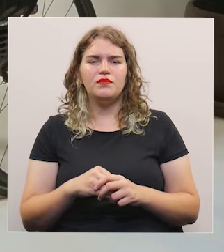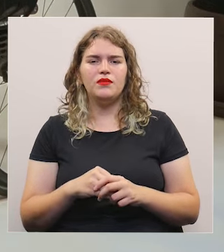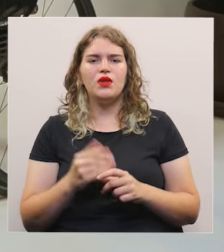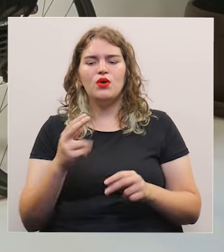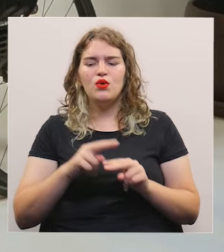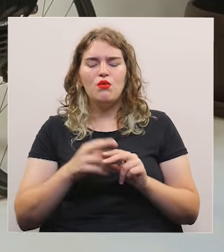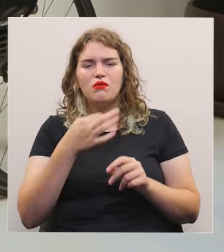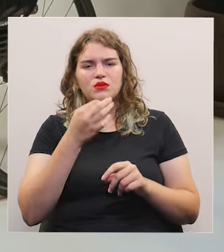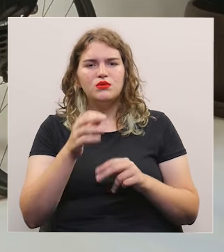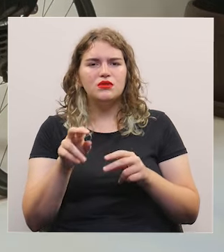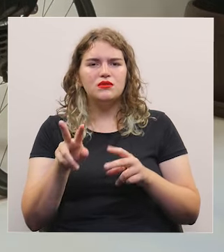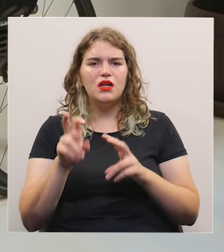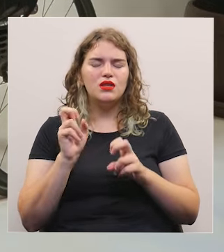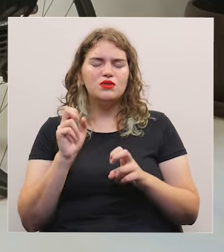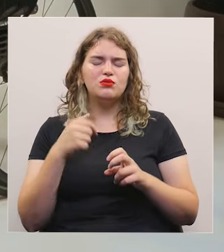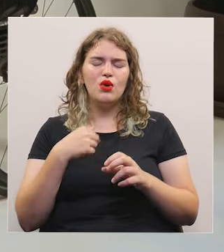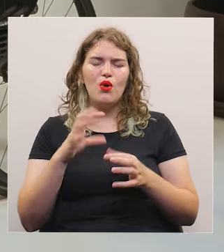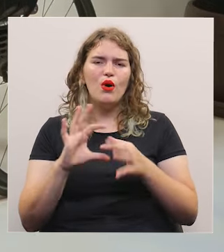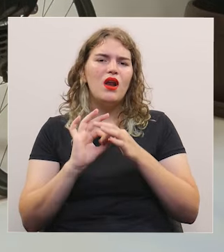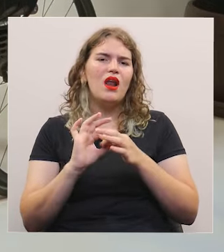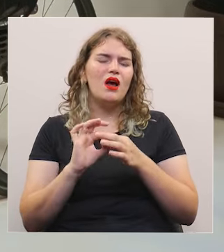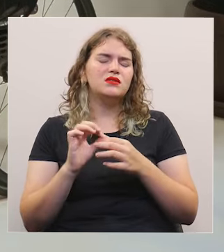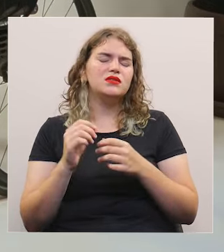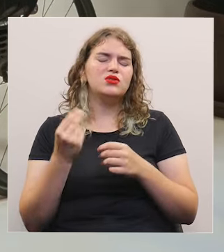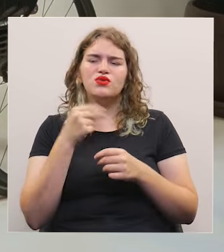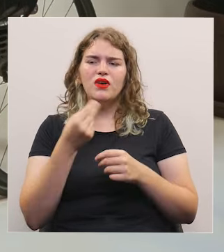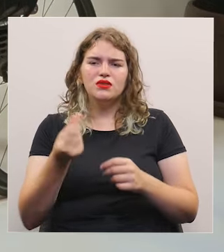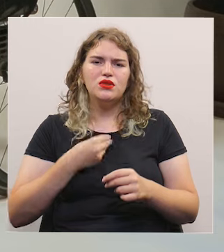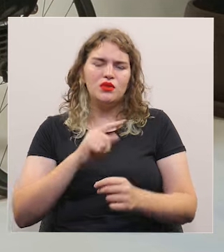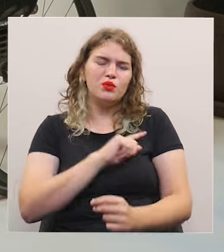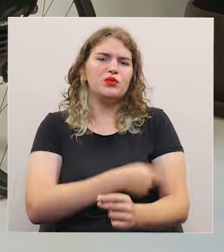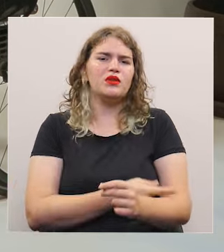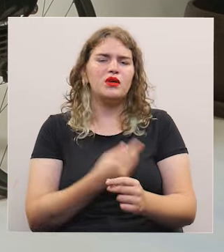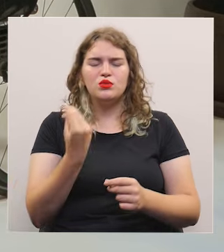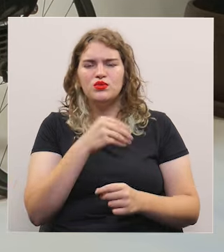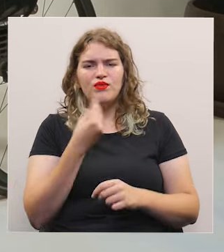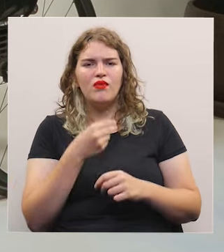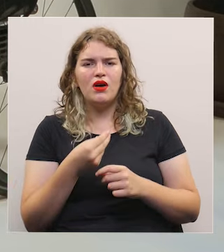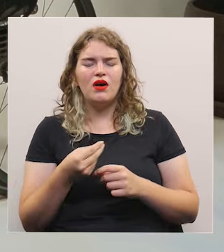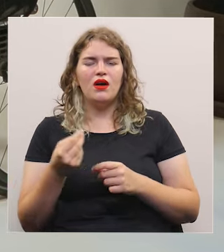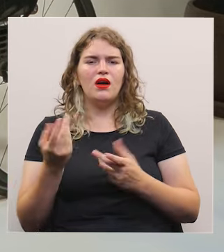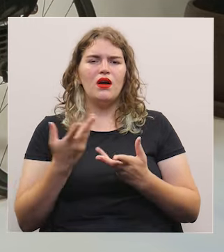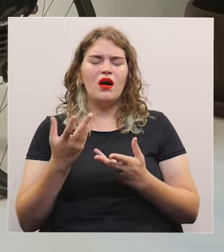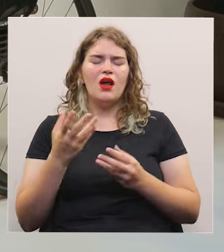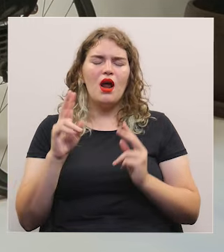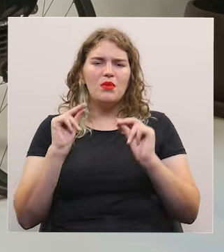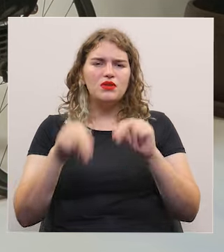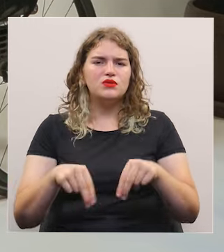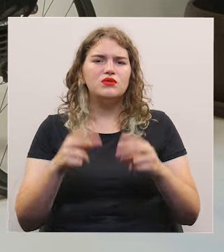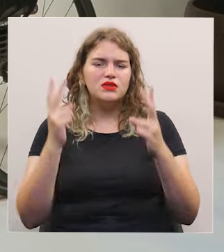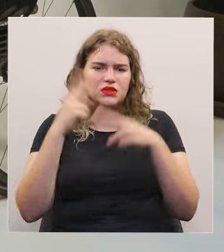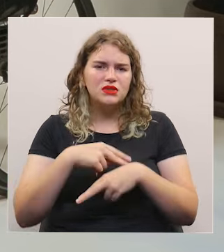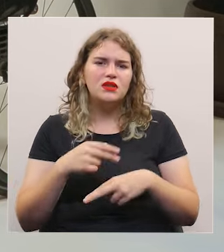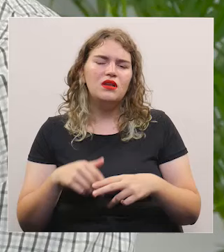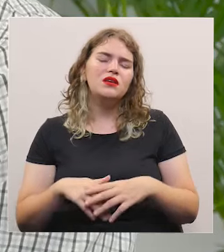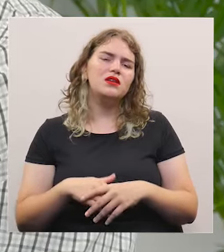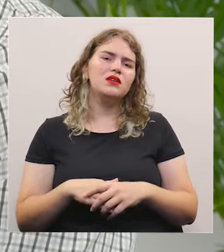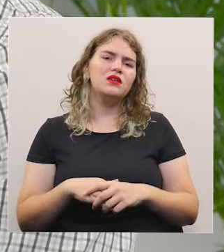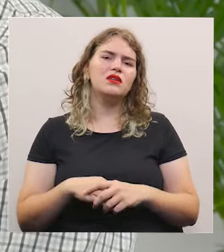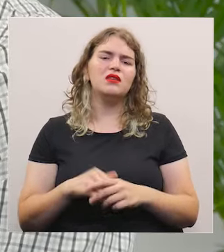ce am zis de la început, o relație, ceva ce ne dă putere, ceva care am ajuns să conștientizez